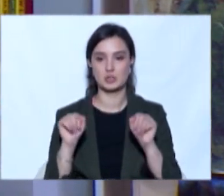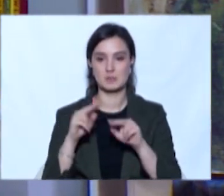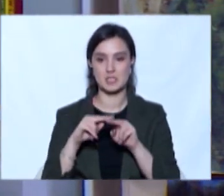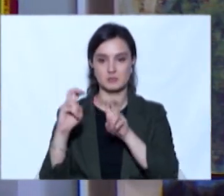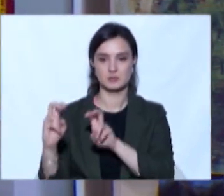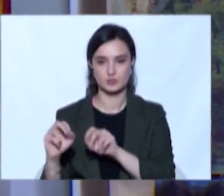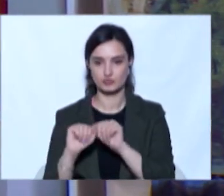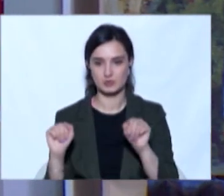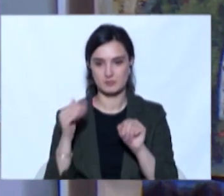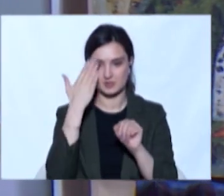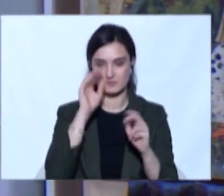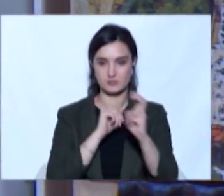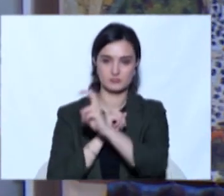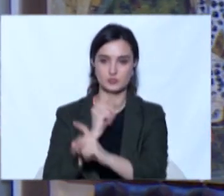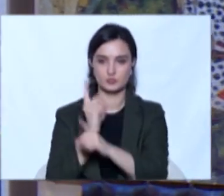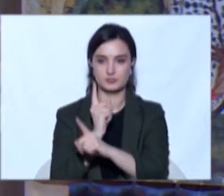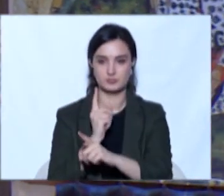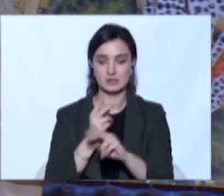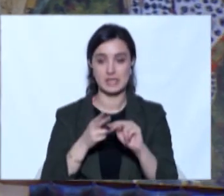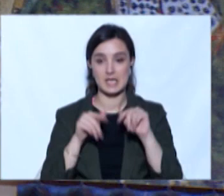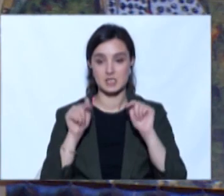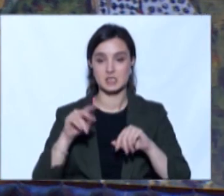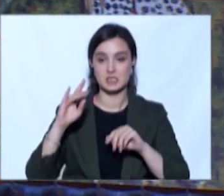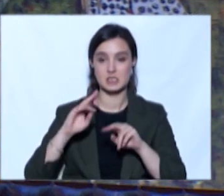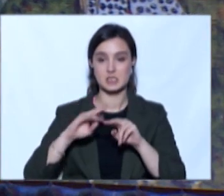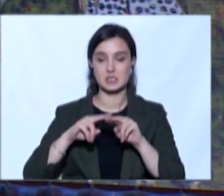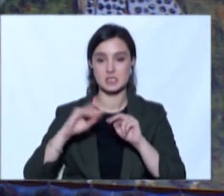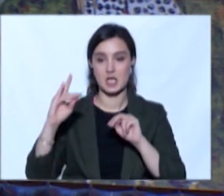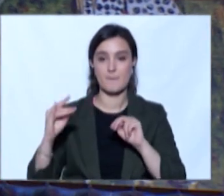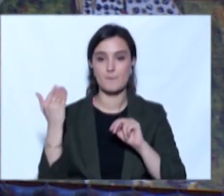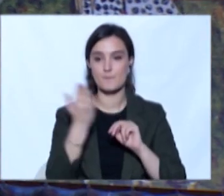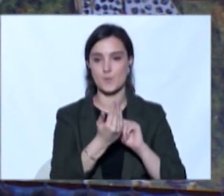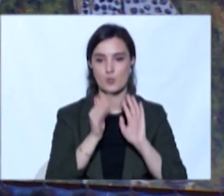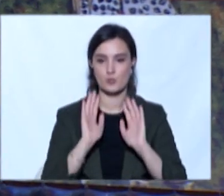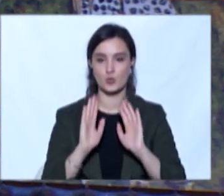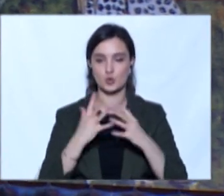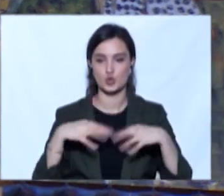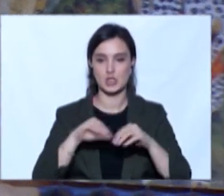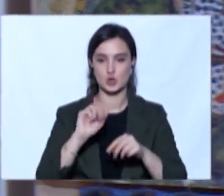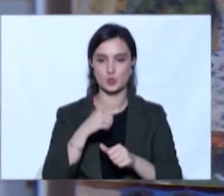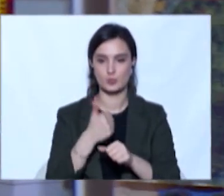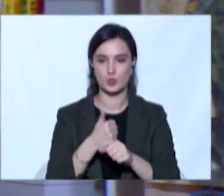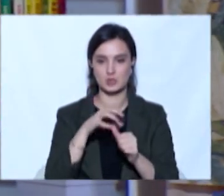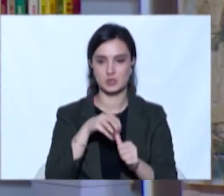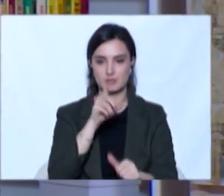სკამზე დაჯდეს სხვა და ეს სკამი ეკუთვნის მხოლოდ ოჯახის უფროს.